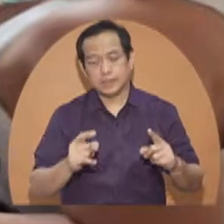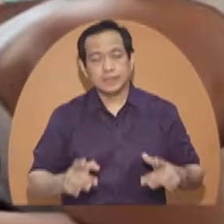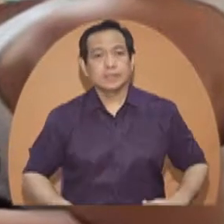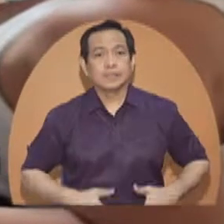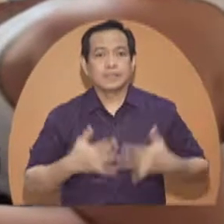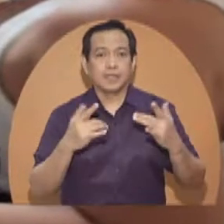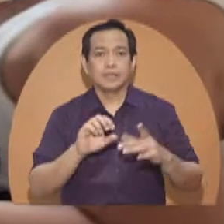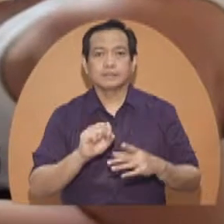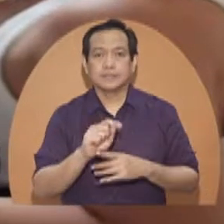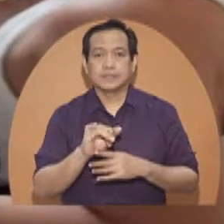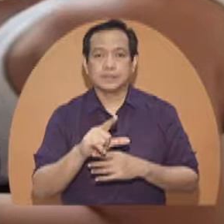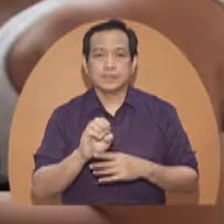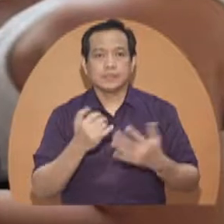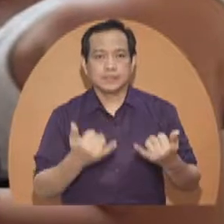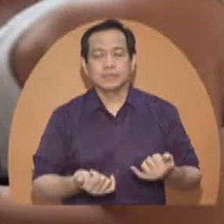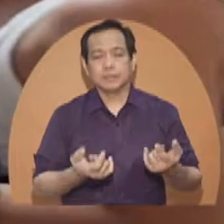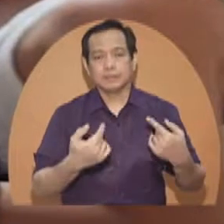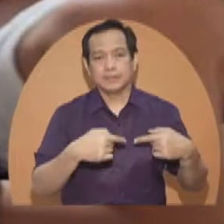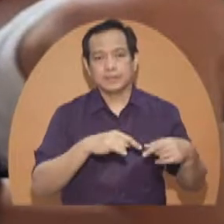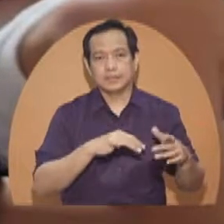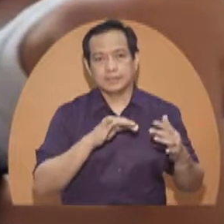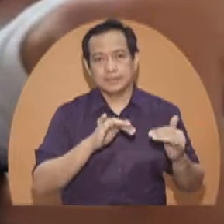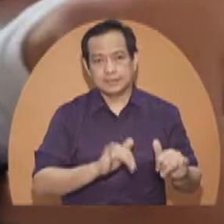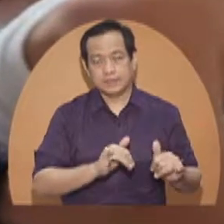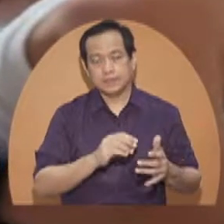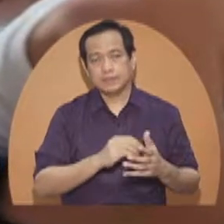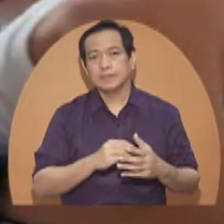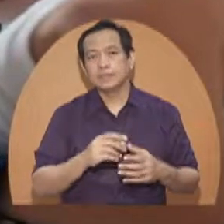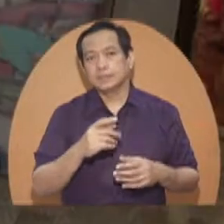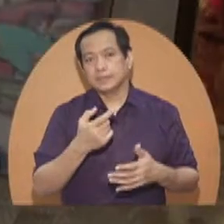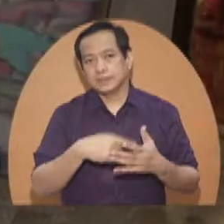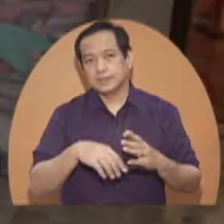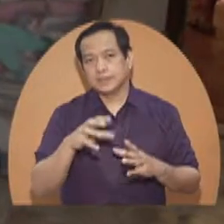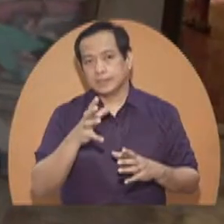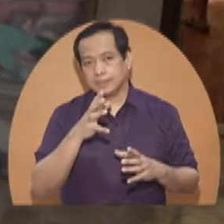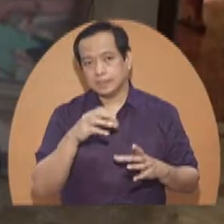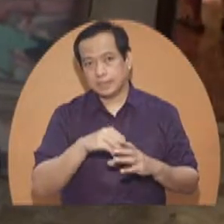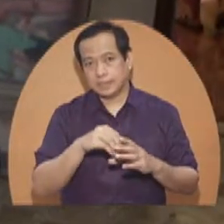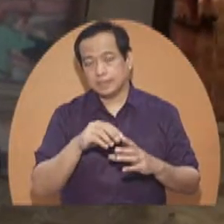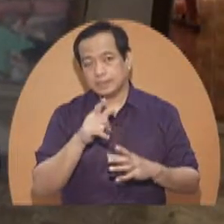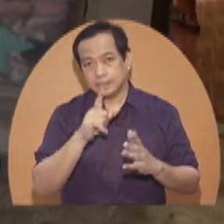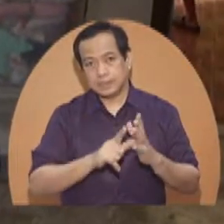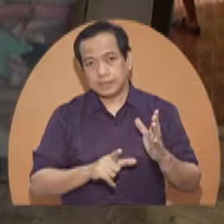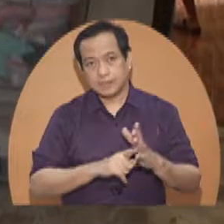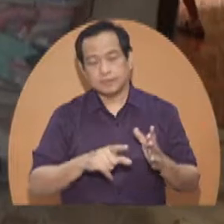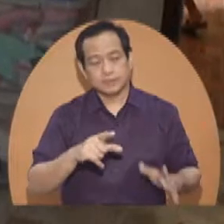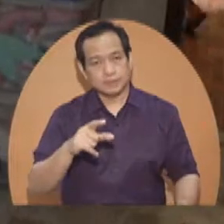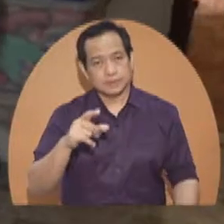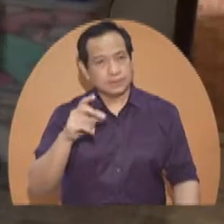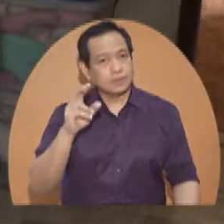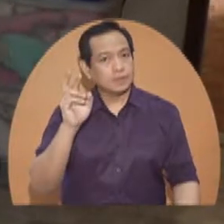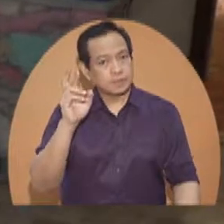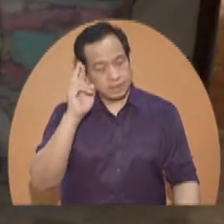pamumuhay. Nakikitara na lamang sila sa kanilang biyanan ni Ramos. Kami nga pala ay humingi ng